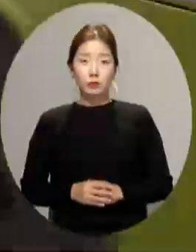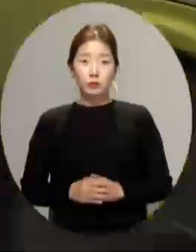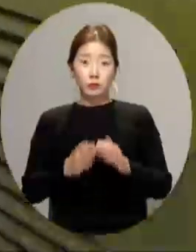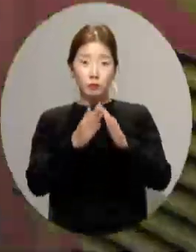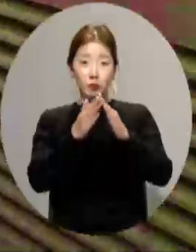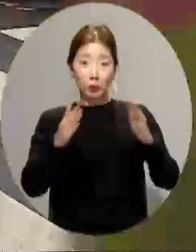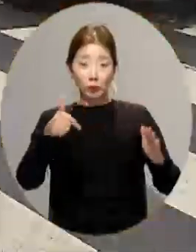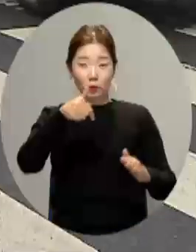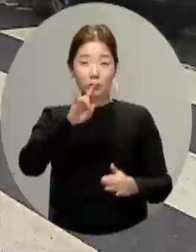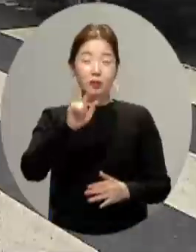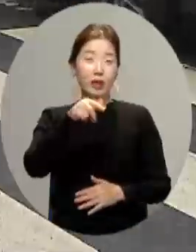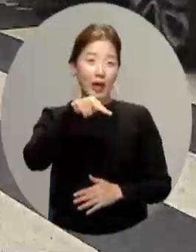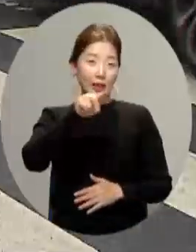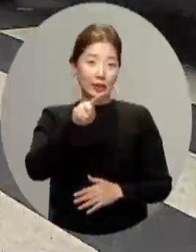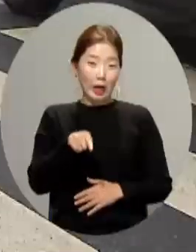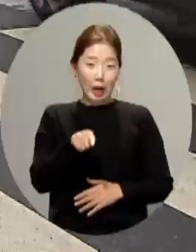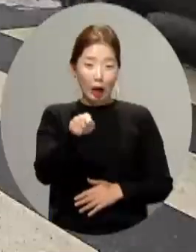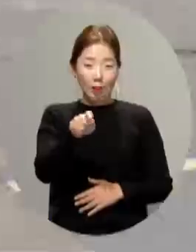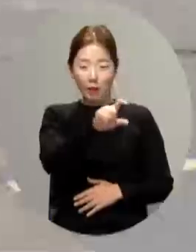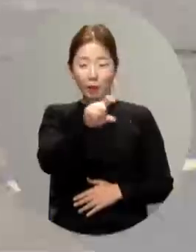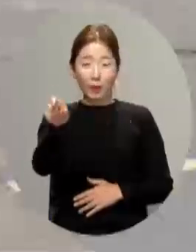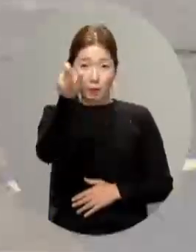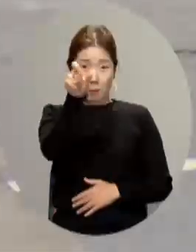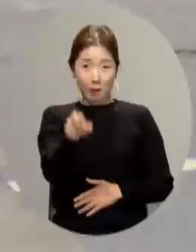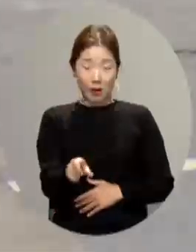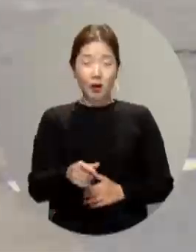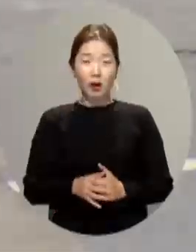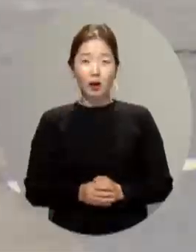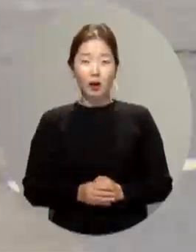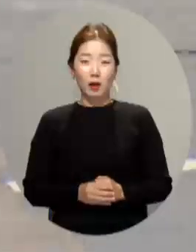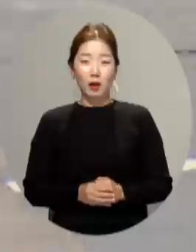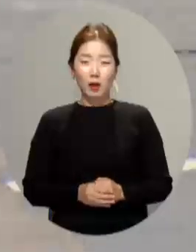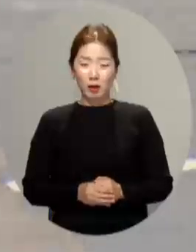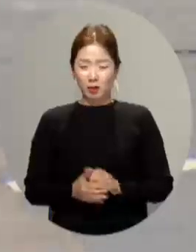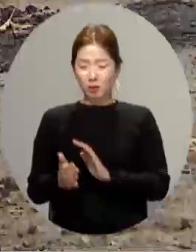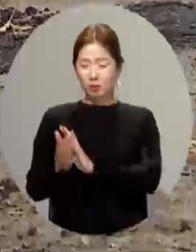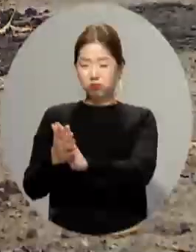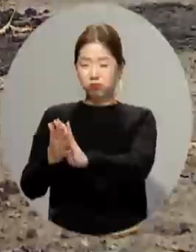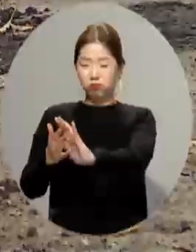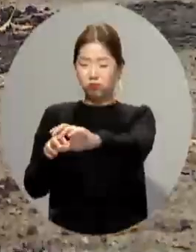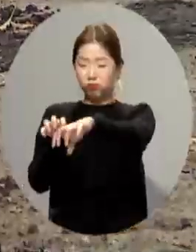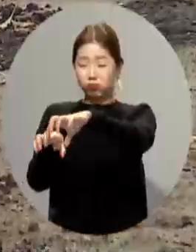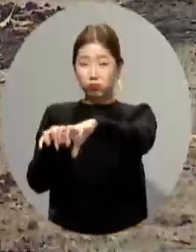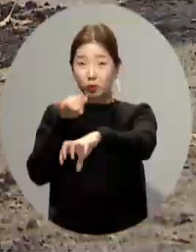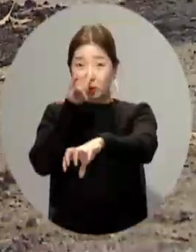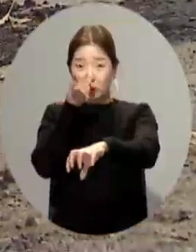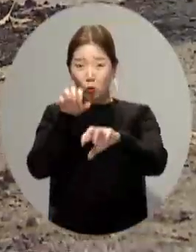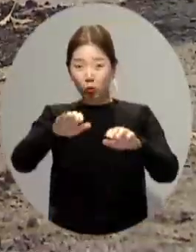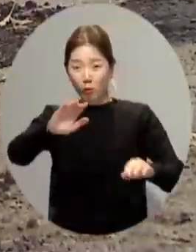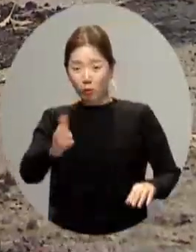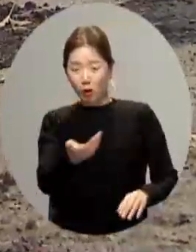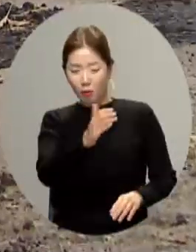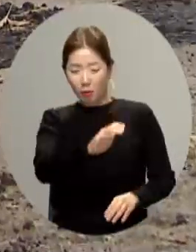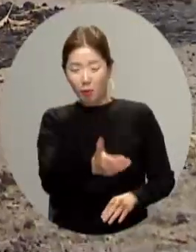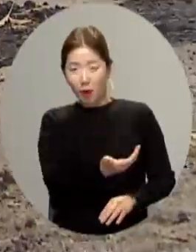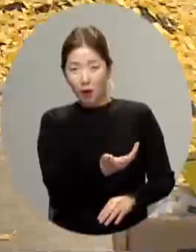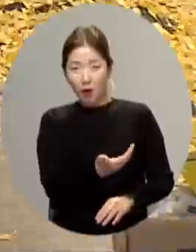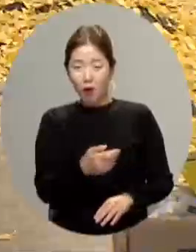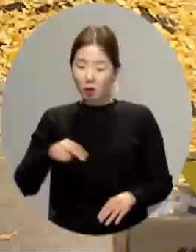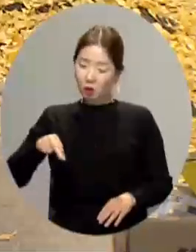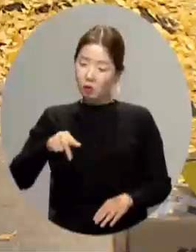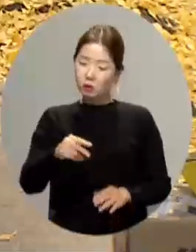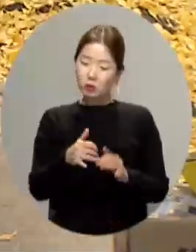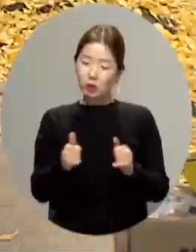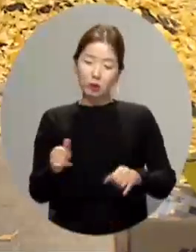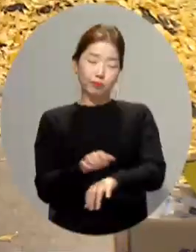전주 객사 앞 도심을 관통하는 충경로. 길가를 가로막은 구조물과 곳곳이 파인 인도에